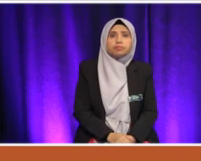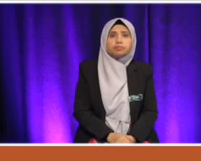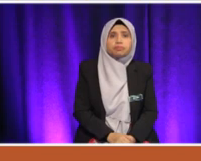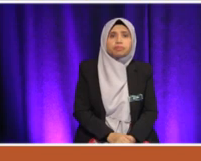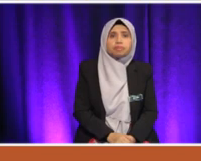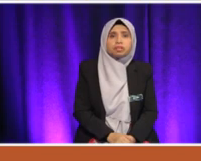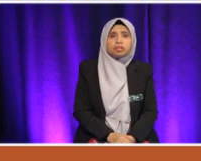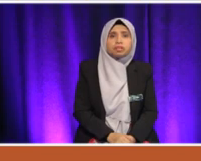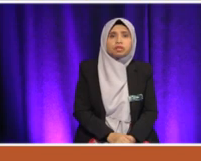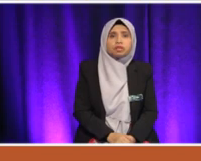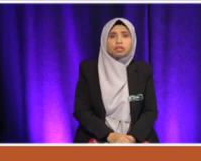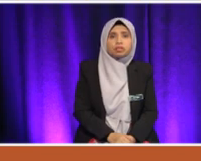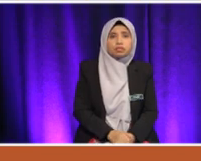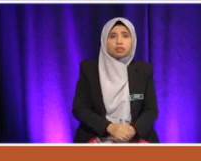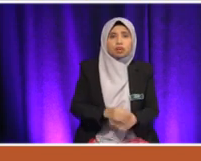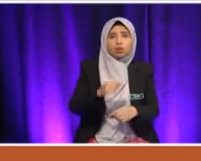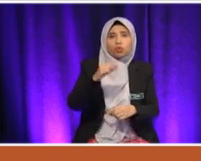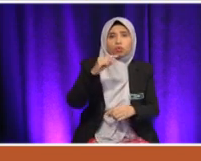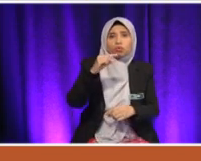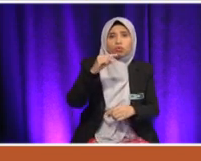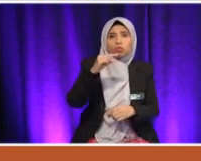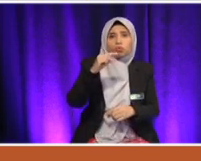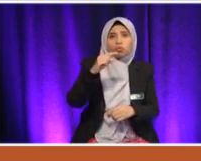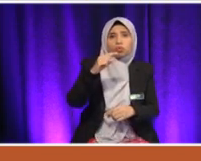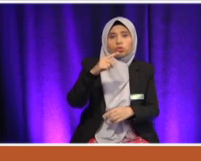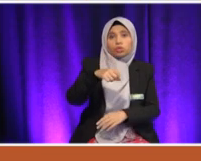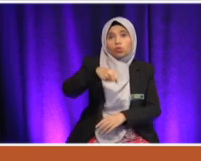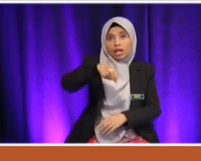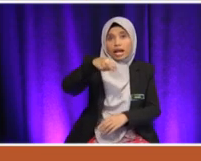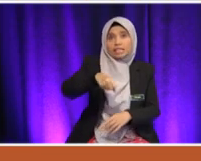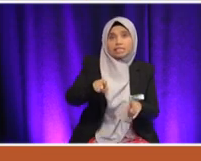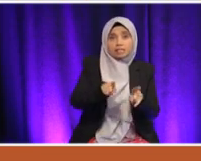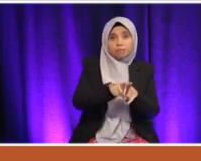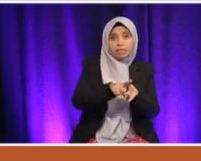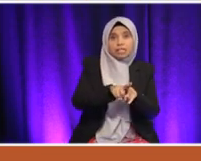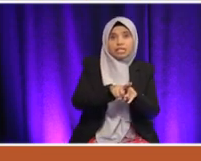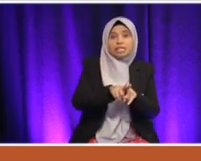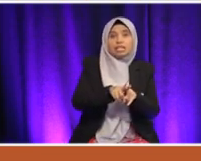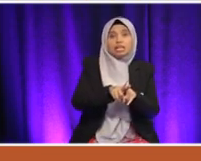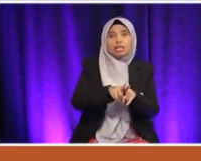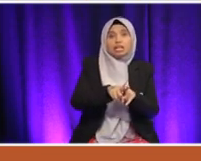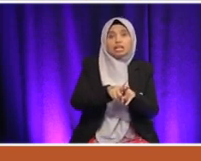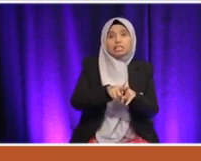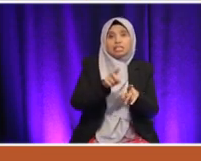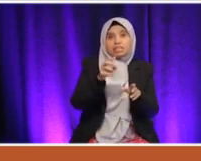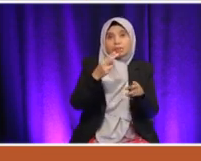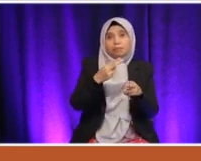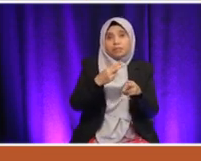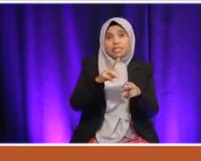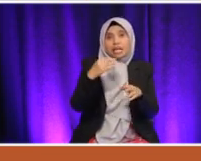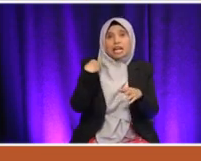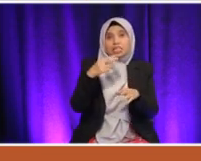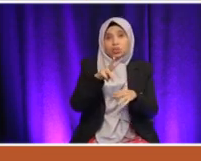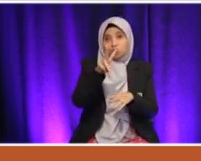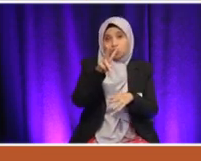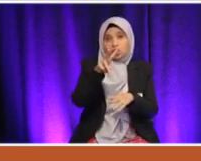kewajiban dengan tongkat kalau tongkat ada satu kaki kalau empat kaki di bawahnya